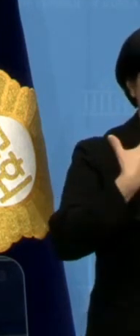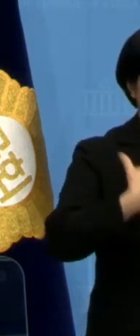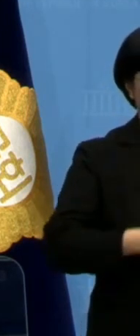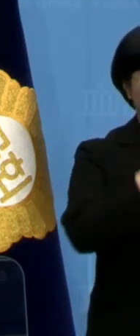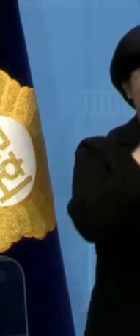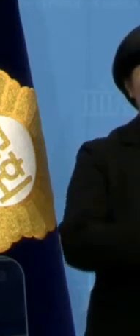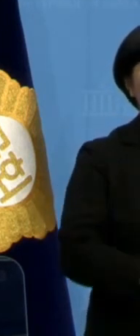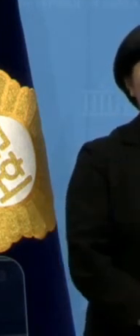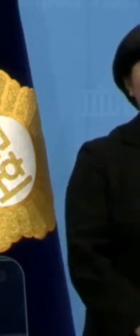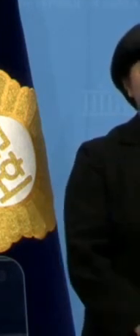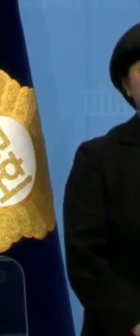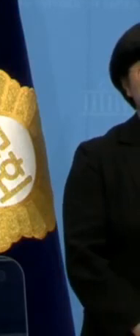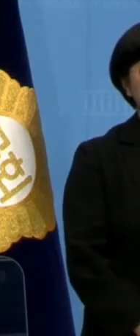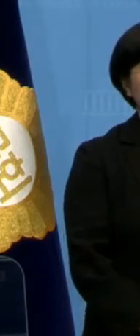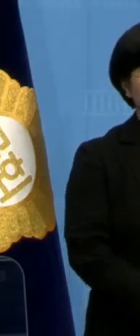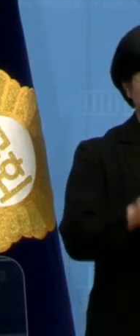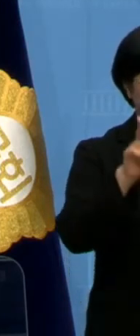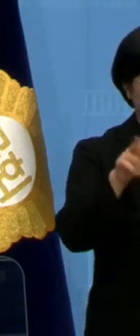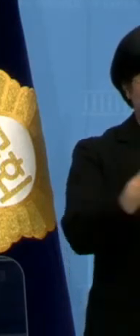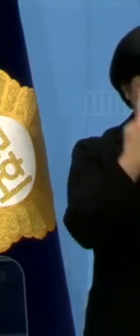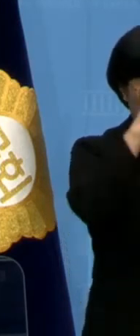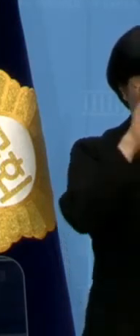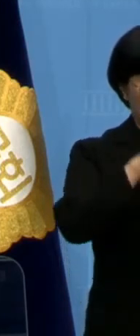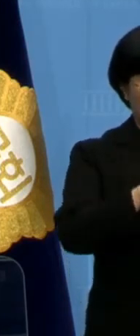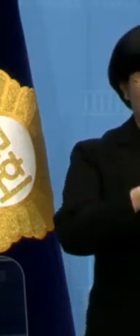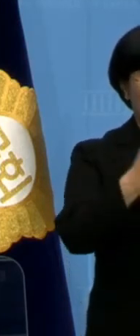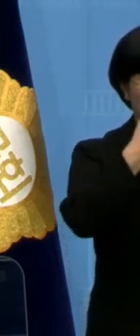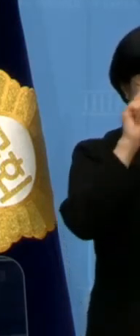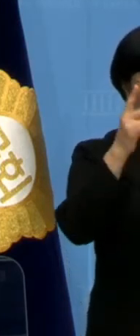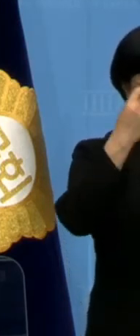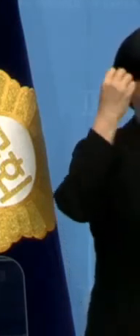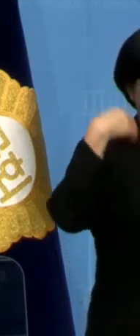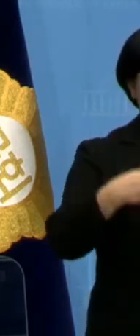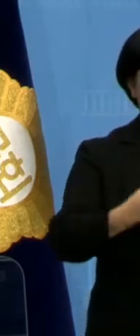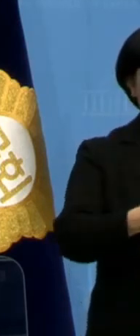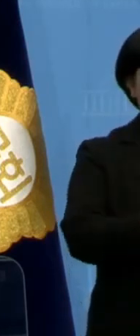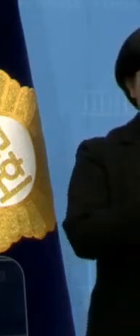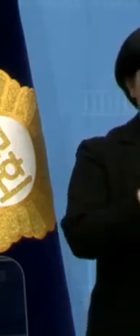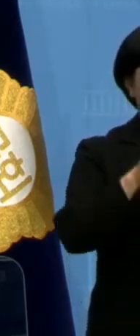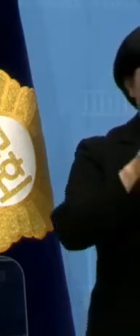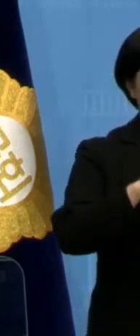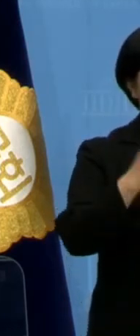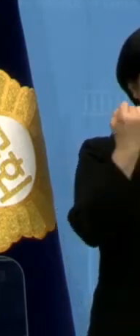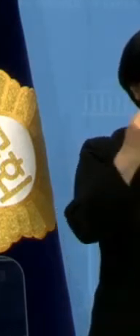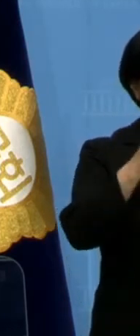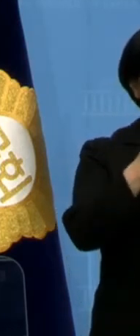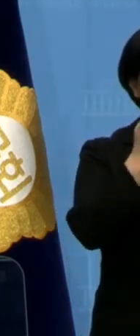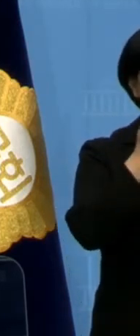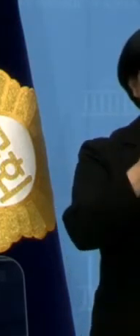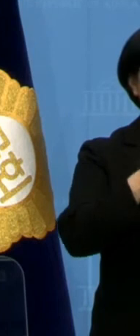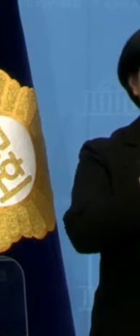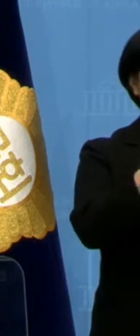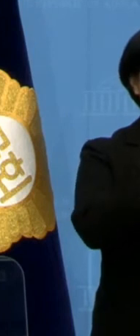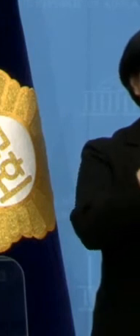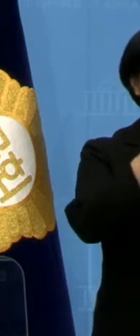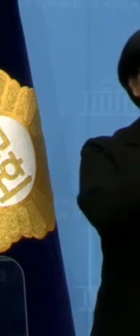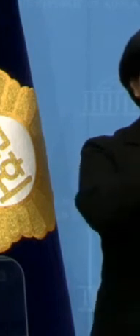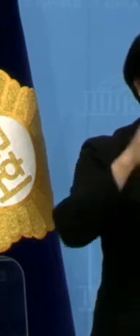있다. 이제라도 검찰은 입학 부정의 주범 조민을 즉각 기소하여 대한민국의 정의를 바로